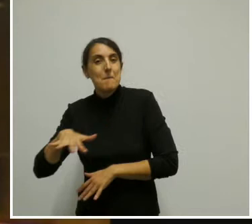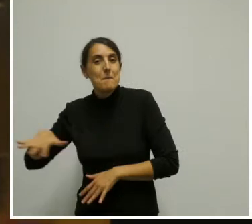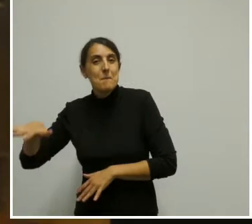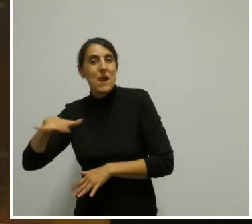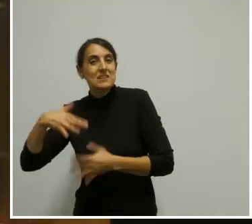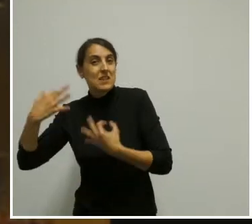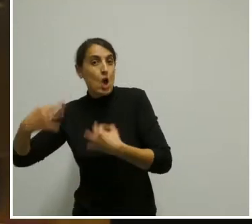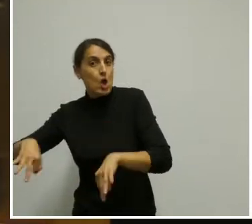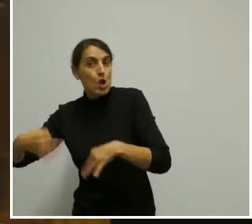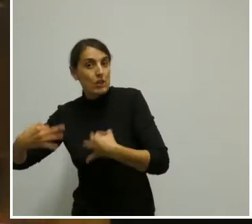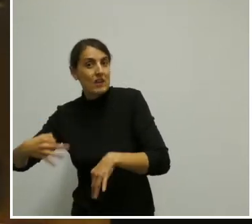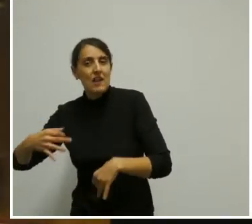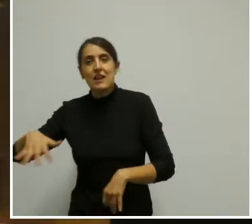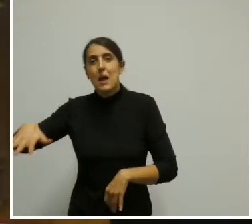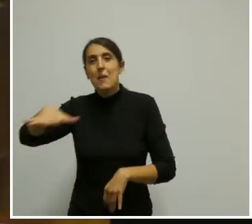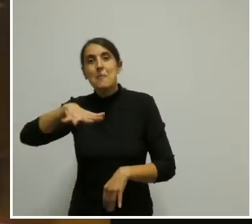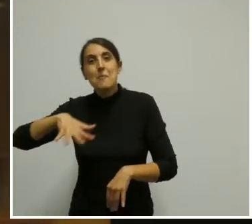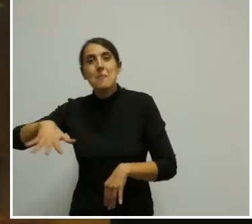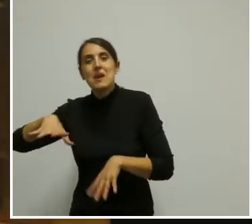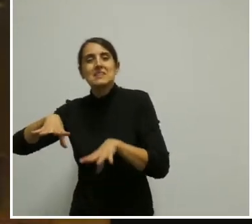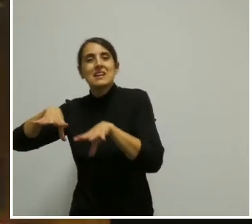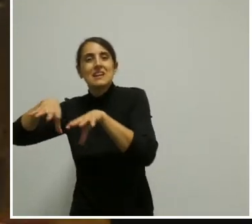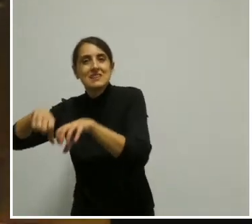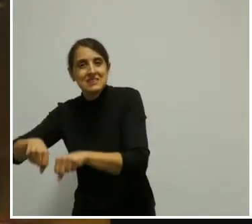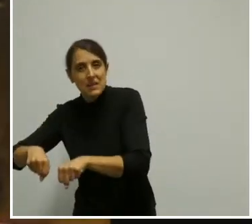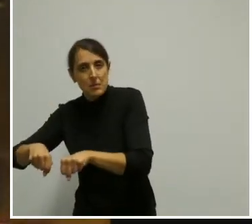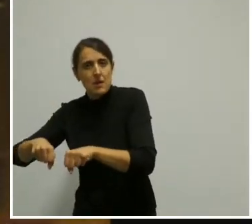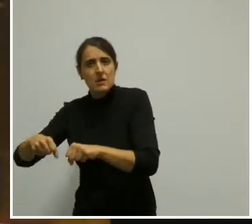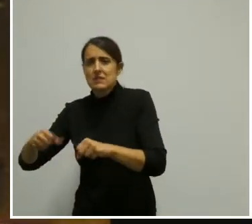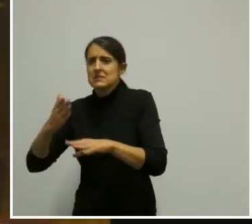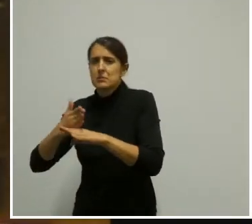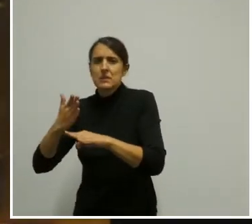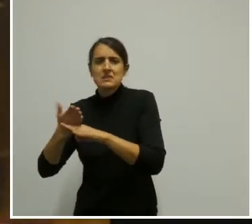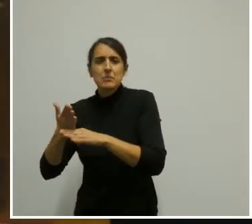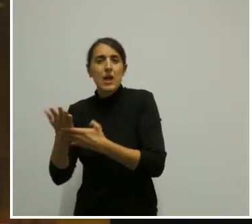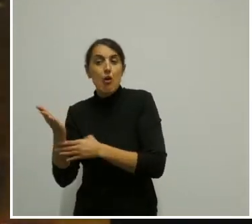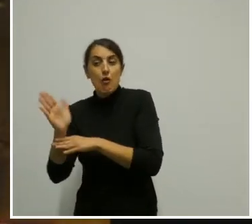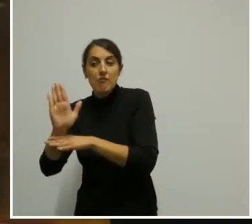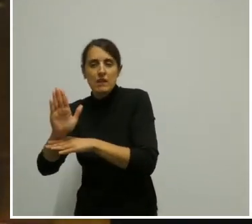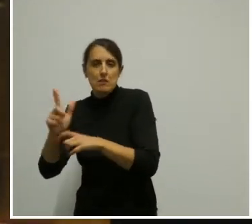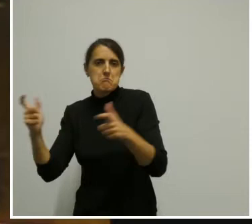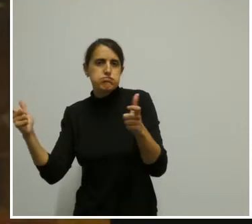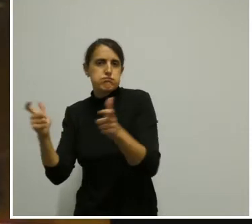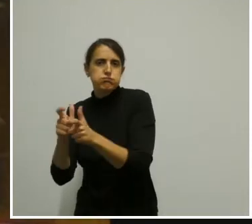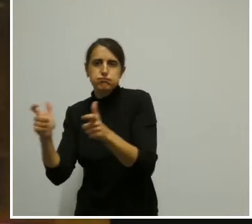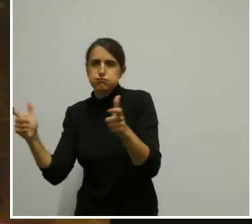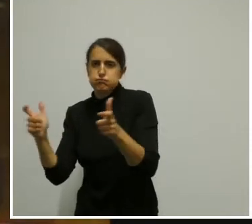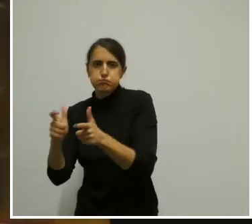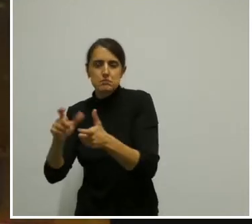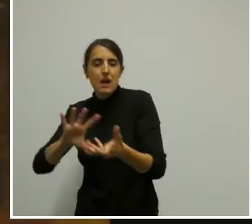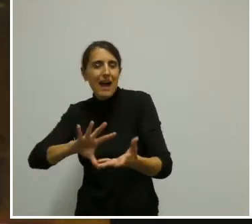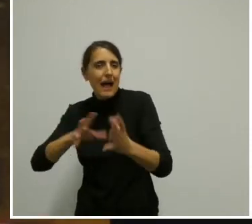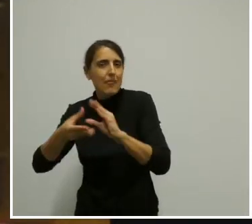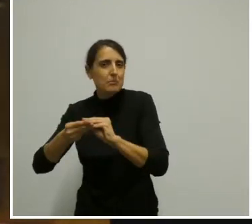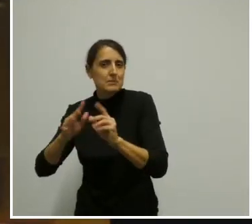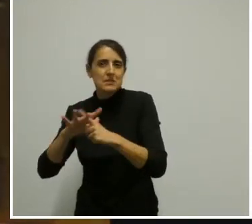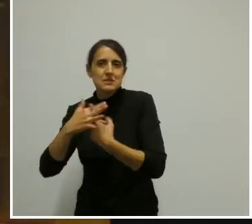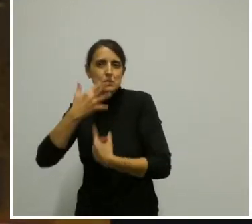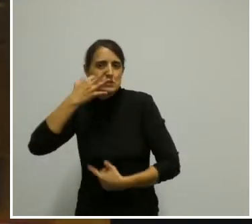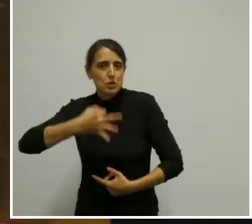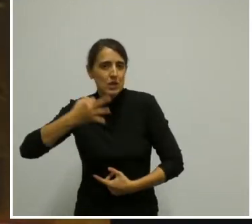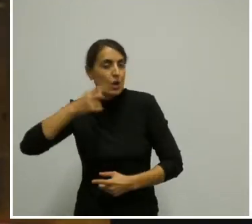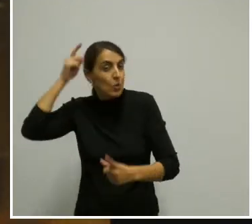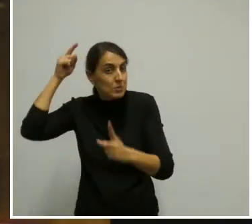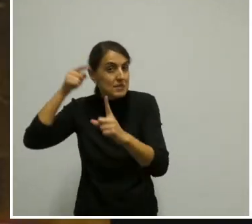oferta final es pot modificar cap a més o cap a menys. De manera que es pugui ajustar i que tothom tingui plaça.